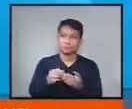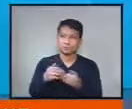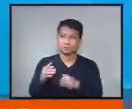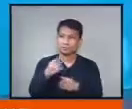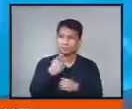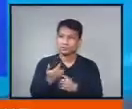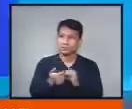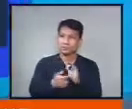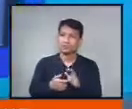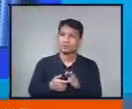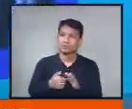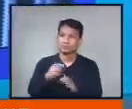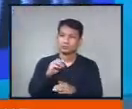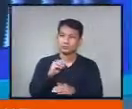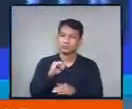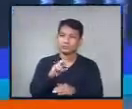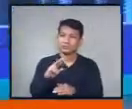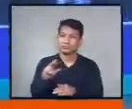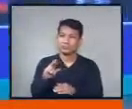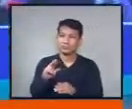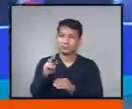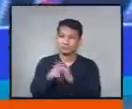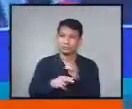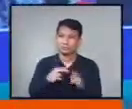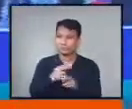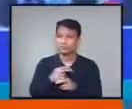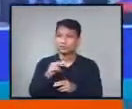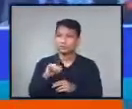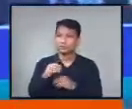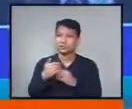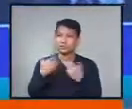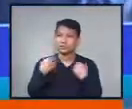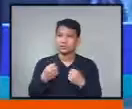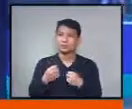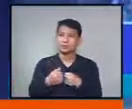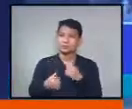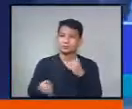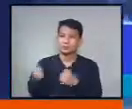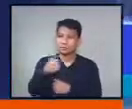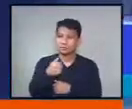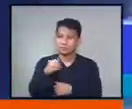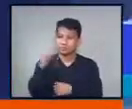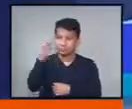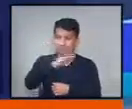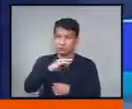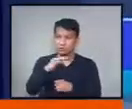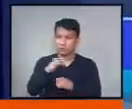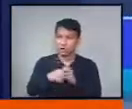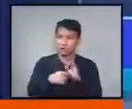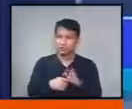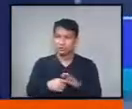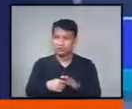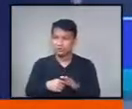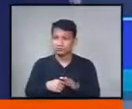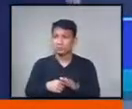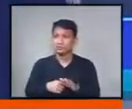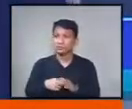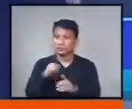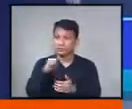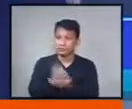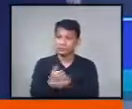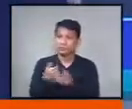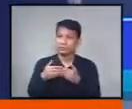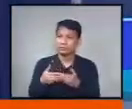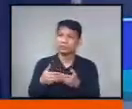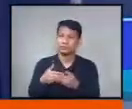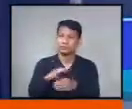Pirmado na ang Implementing Rules and Regulations o IRR ng Universal Healthcare Law na naisa batas noong Pebrero. Sa ilalim nito,